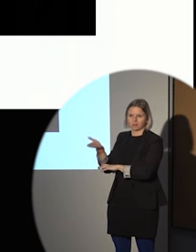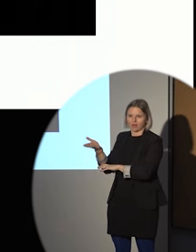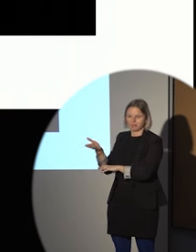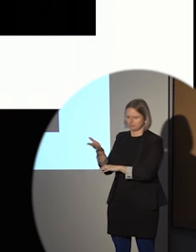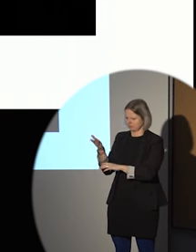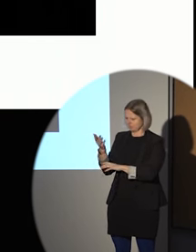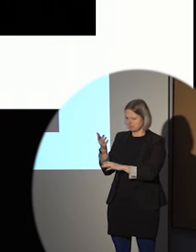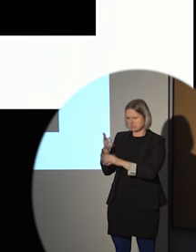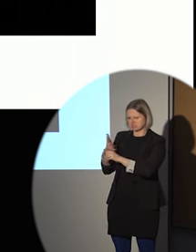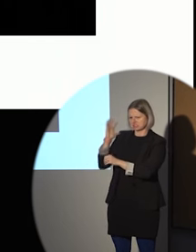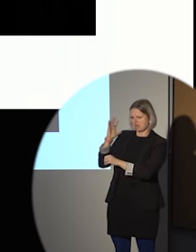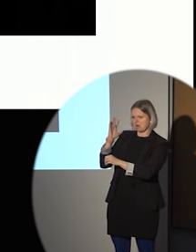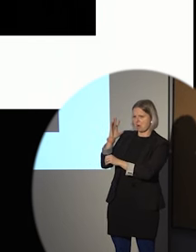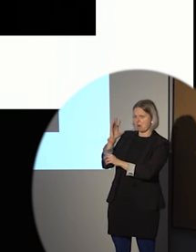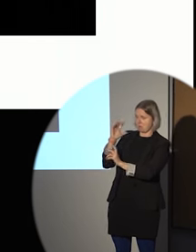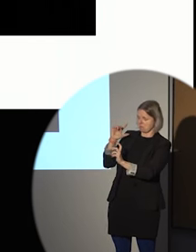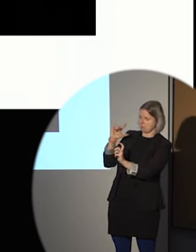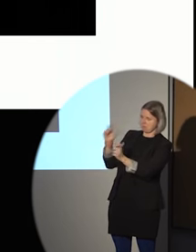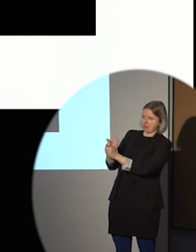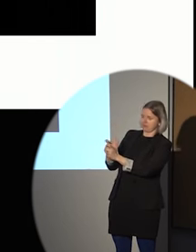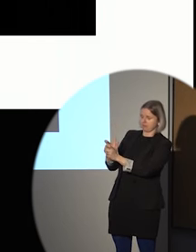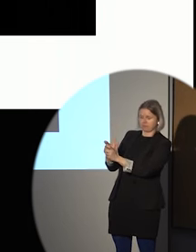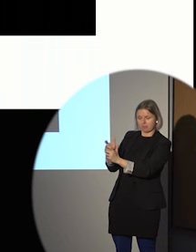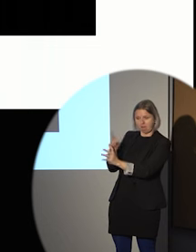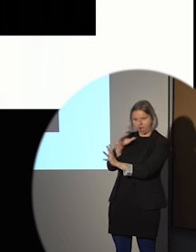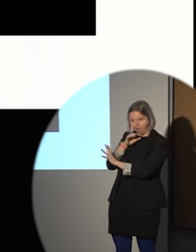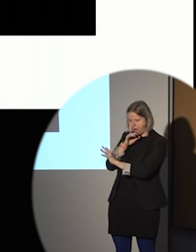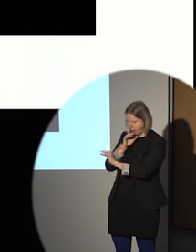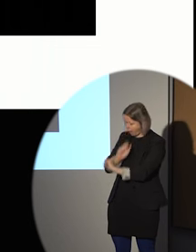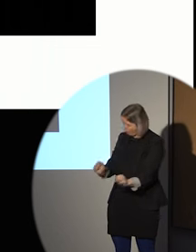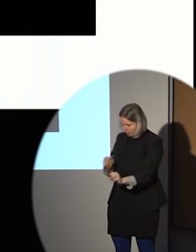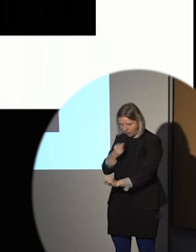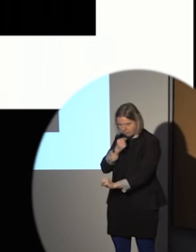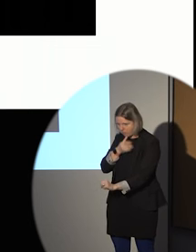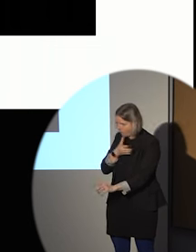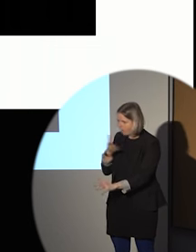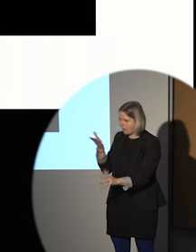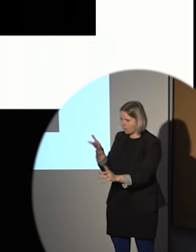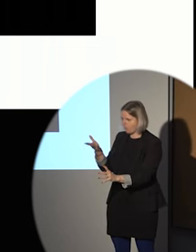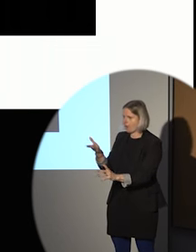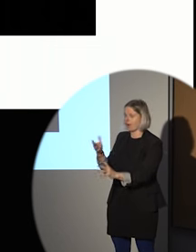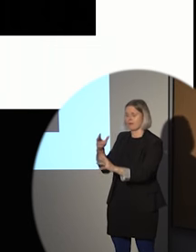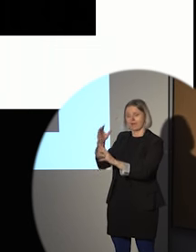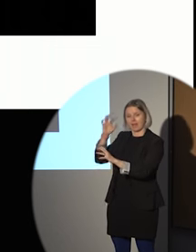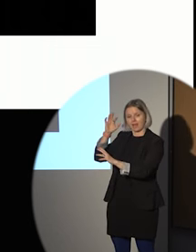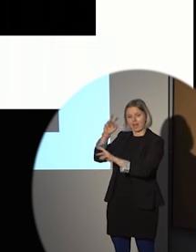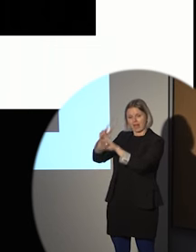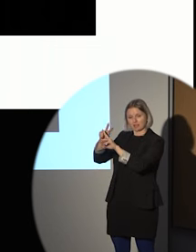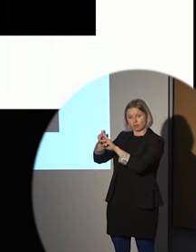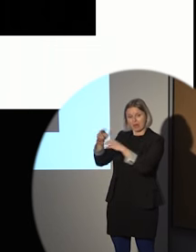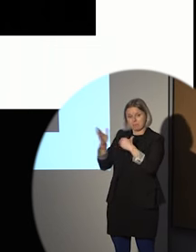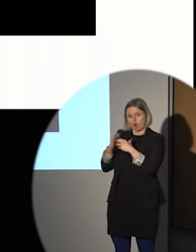on a fait une découverte absolument hallucinante. On a découvert qu'autour de l'étoile la plus proche de